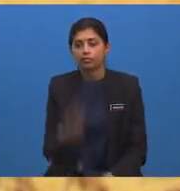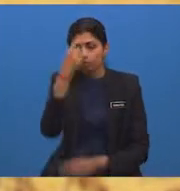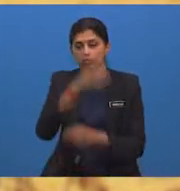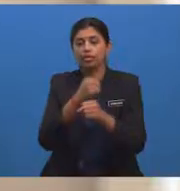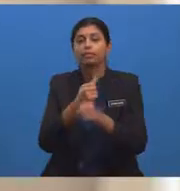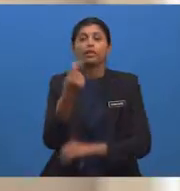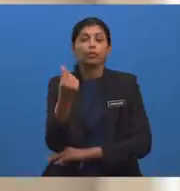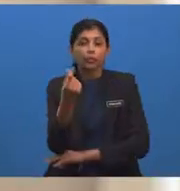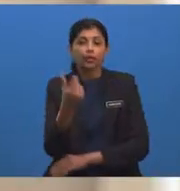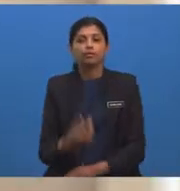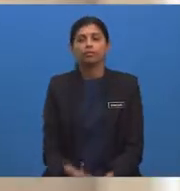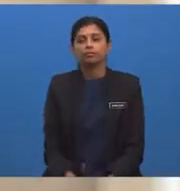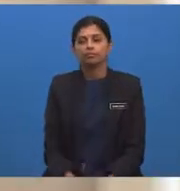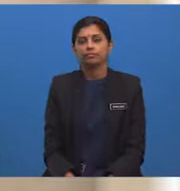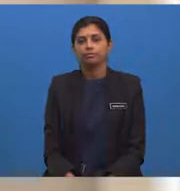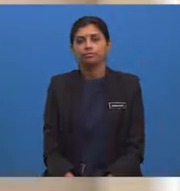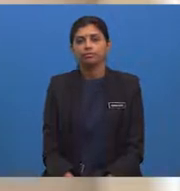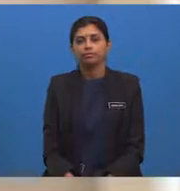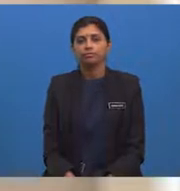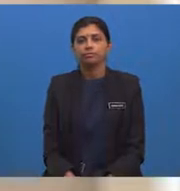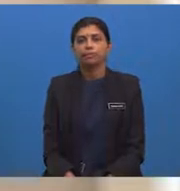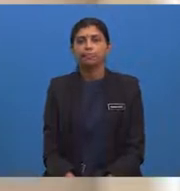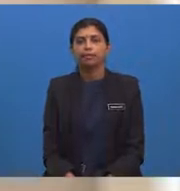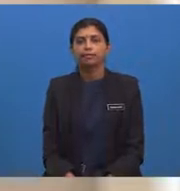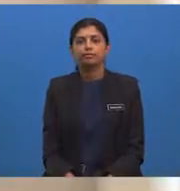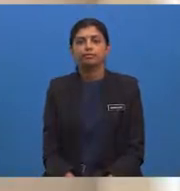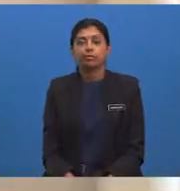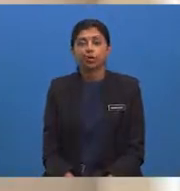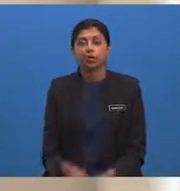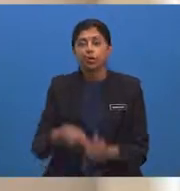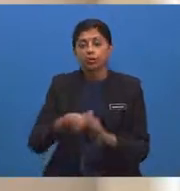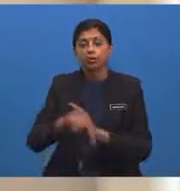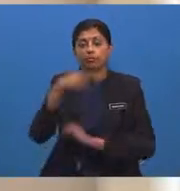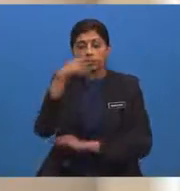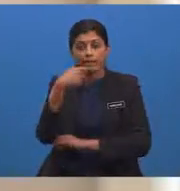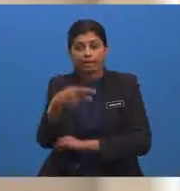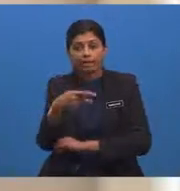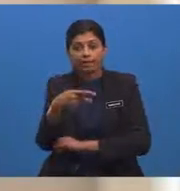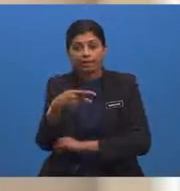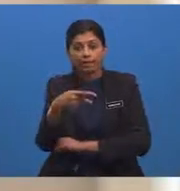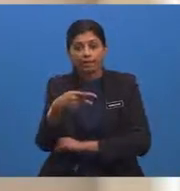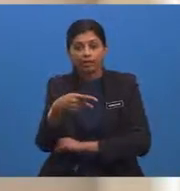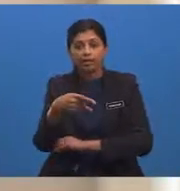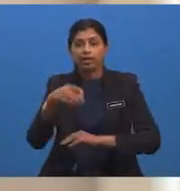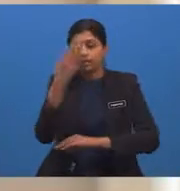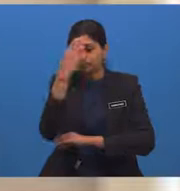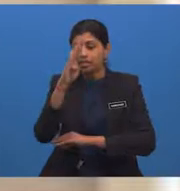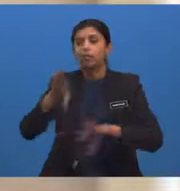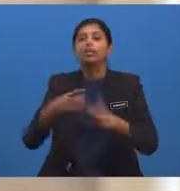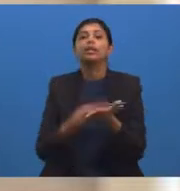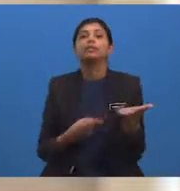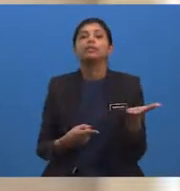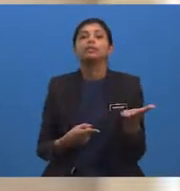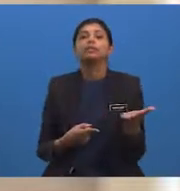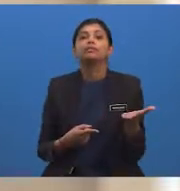perdagangan. Langkah-langkah yang dilakukan oleh pemerintah bagi mengembangkan kegiatan ekonomi masyarakat